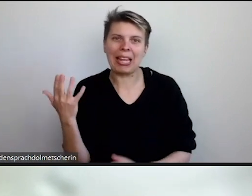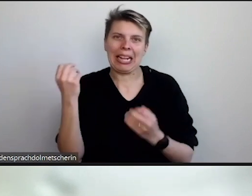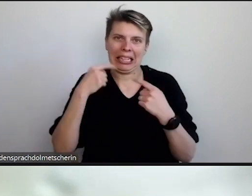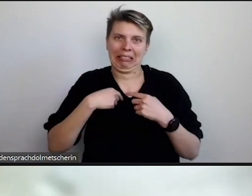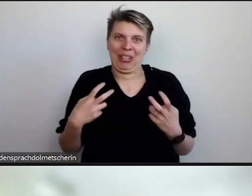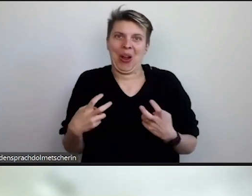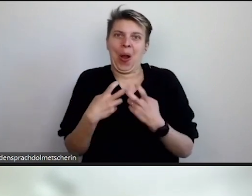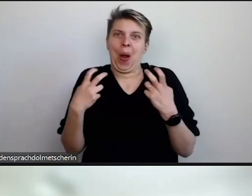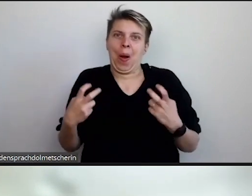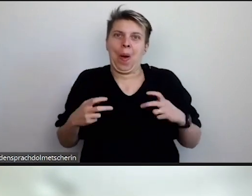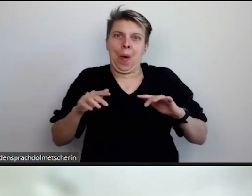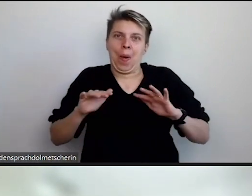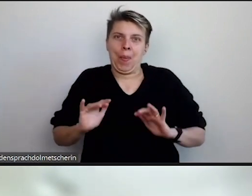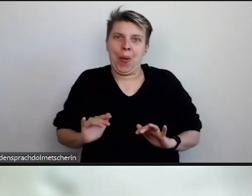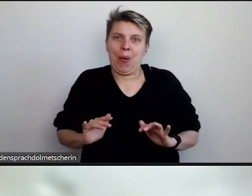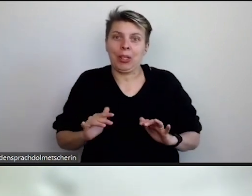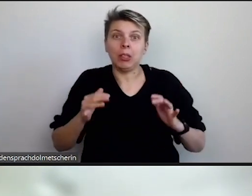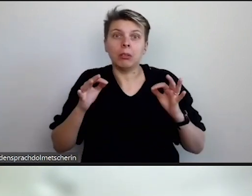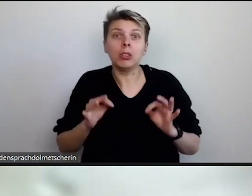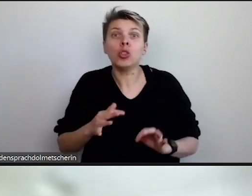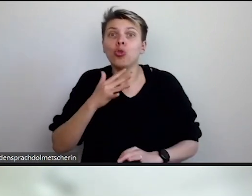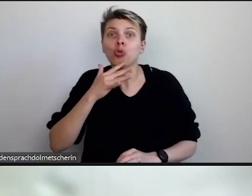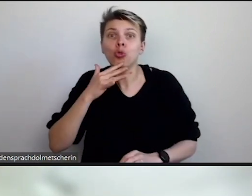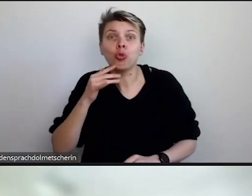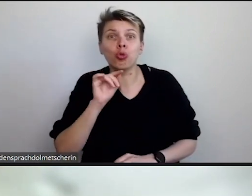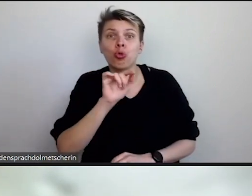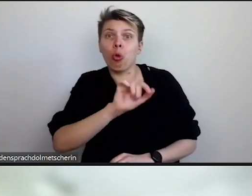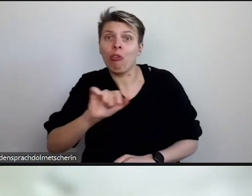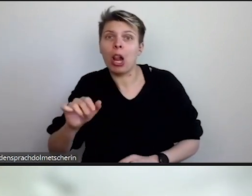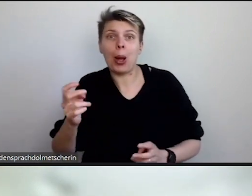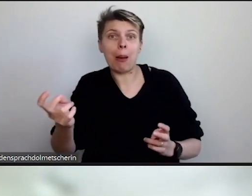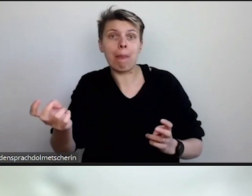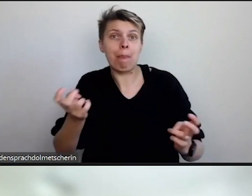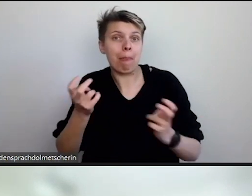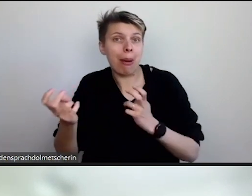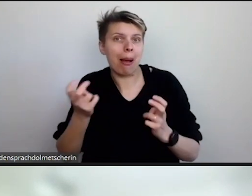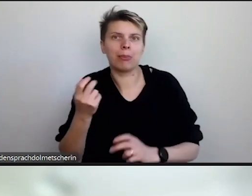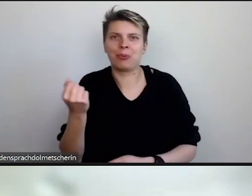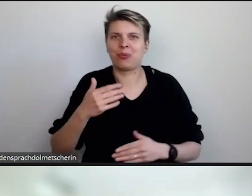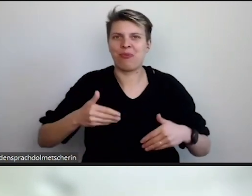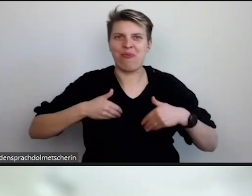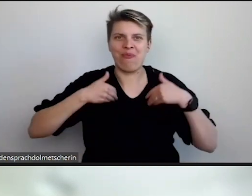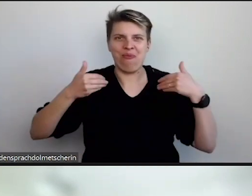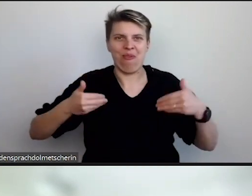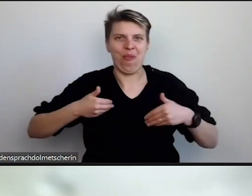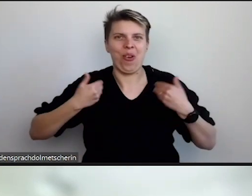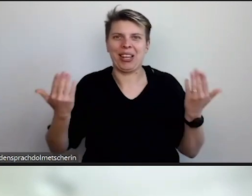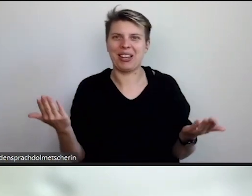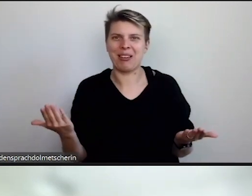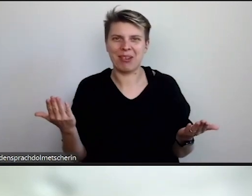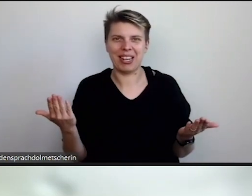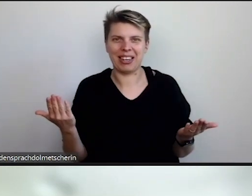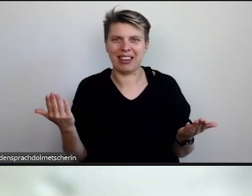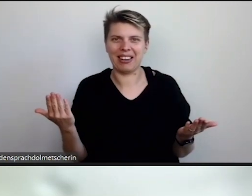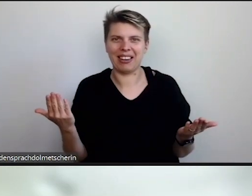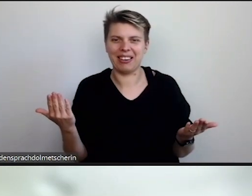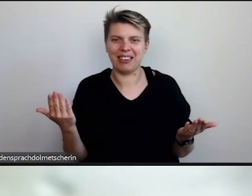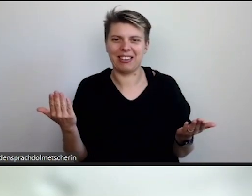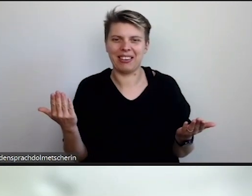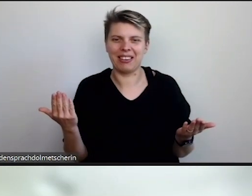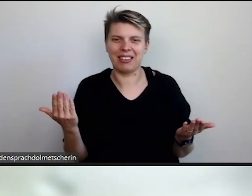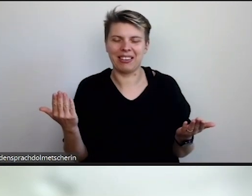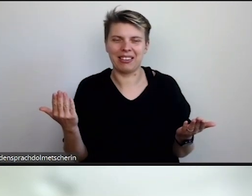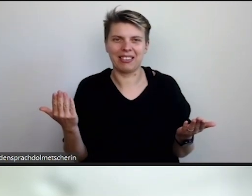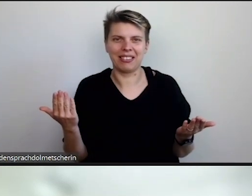bin echt super erfreut, dass hier so viele Leute irgendwie den Weg, Kolleginnen und Kollegen hier zu dieser kleinen